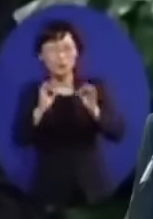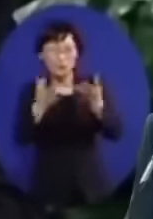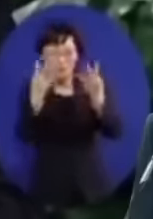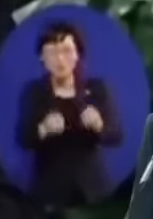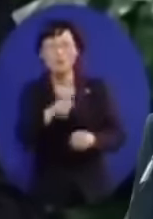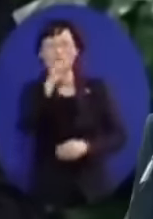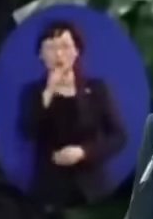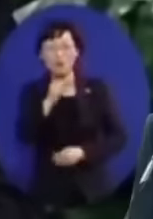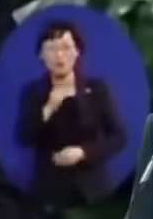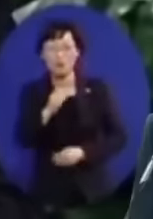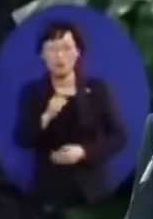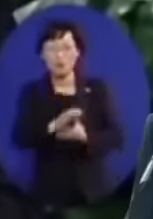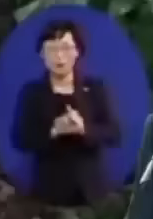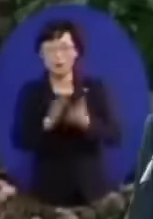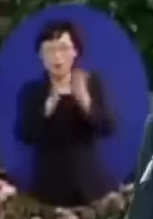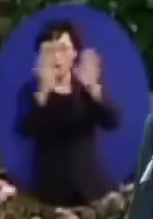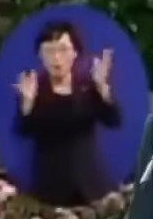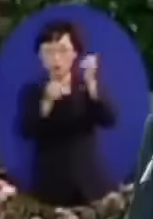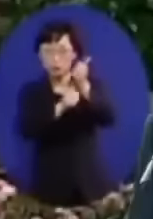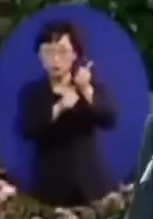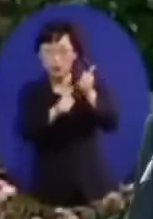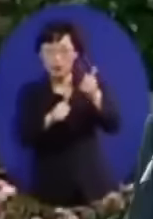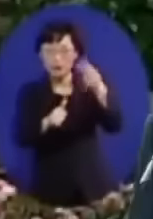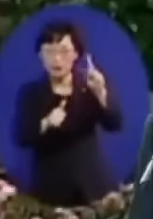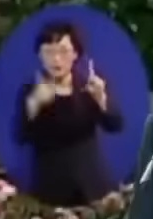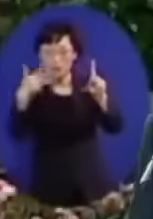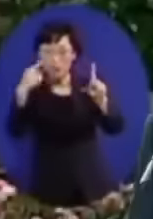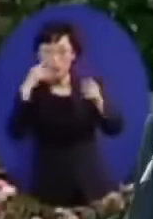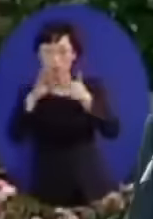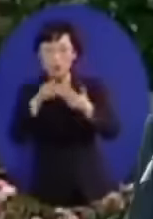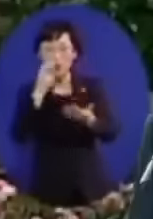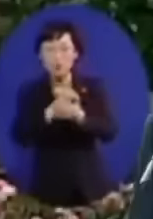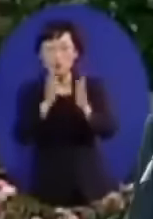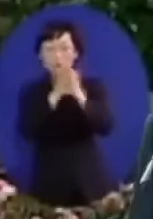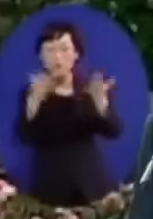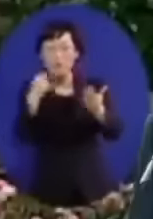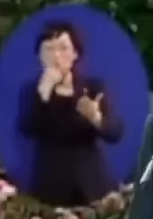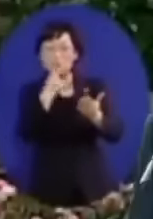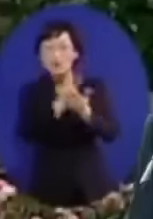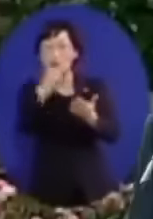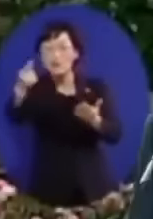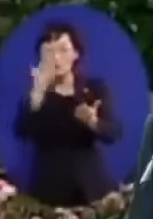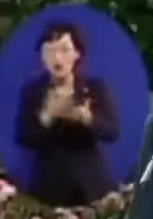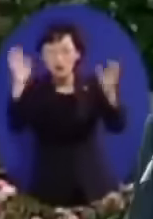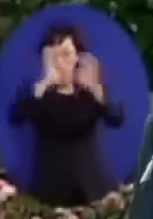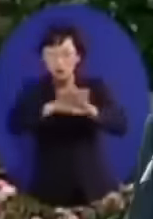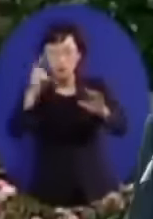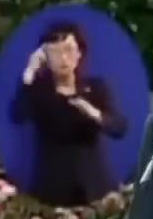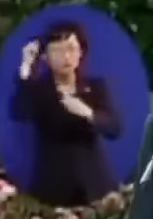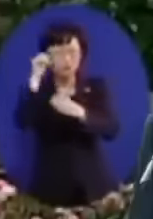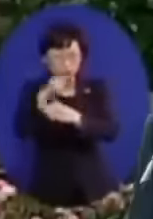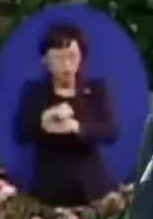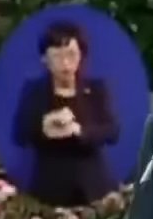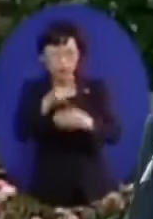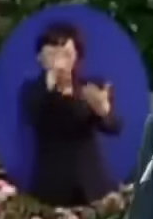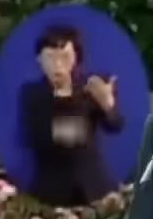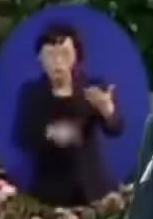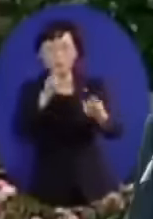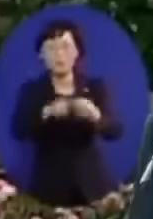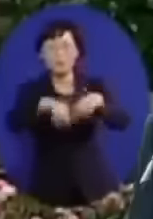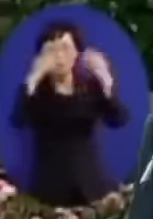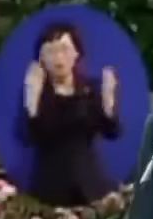좋습니까? 여호수아 1장 8절에 이 율법책을 내 입에서 떠나지 말게 하여 주야로 그것을 묵상하여 그 안에 기록된 대로 다 지켜